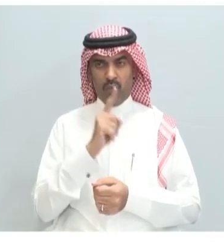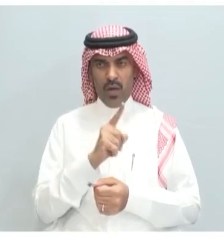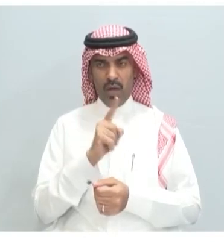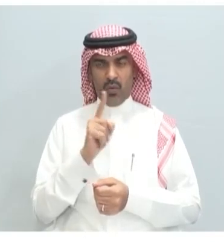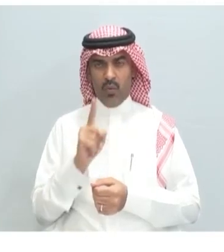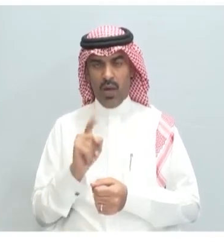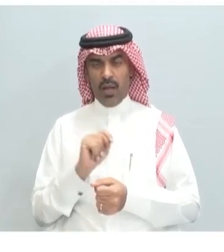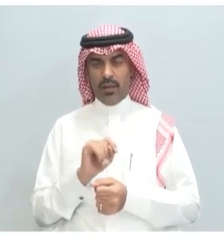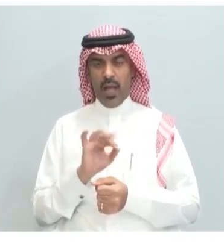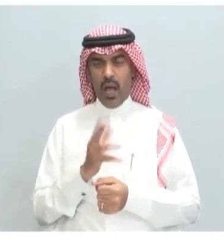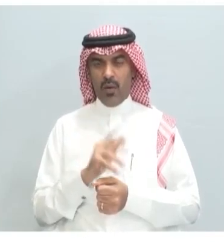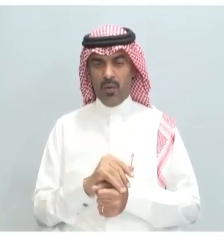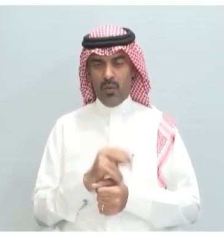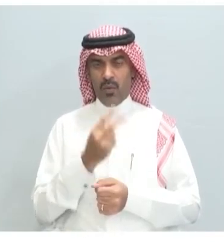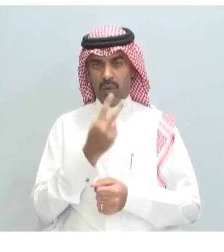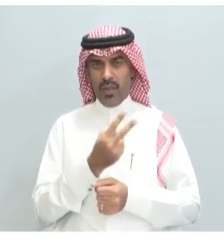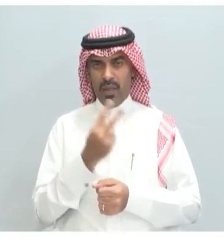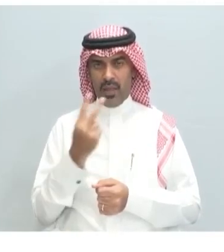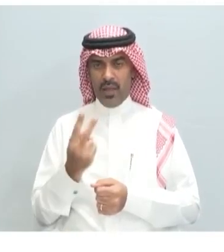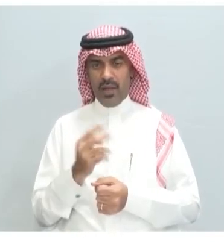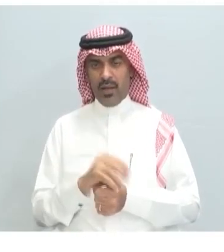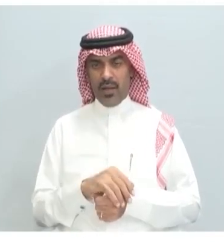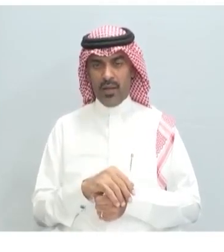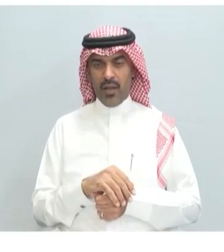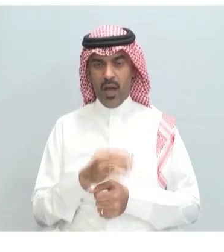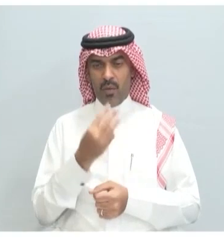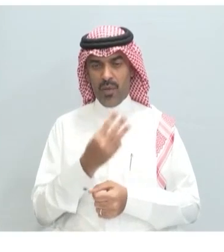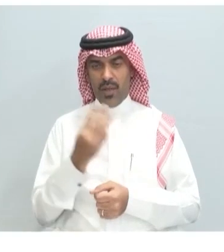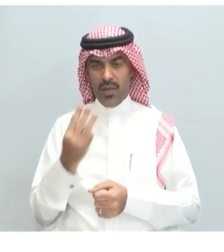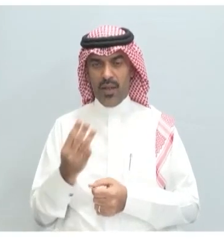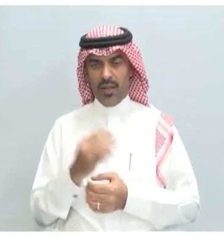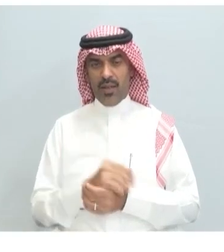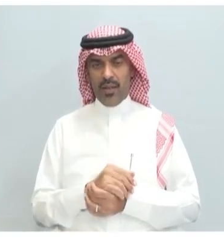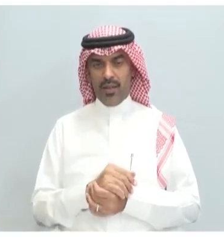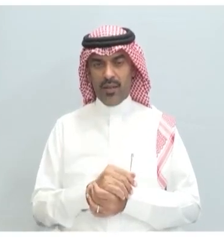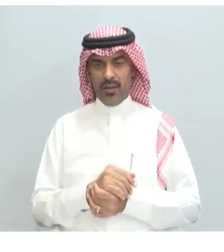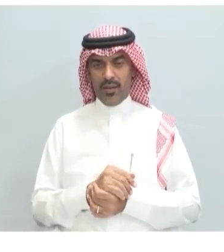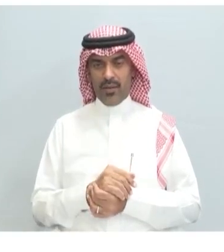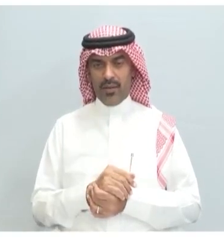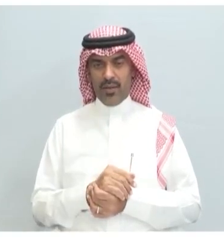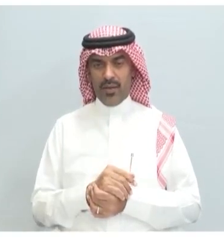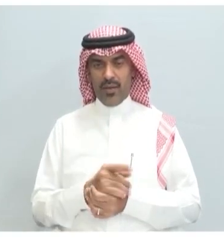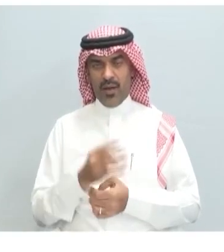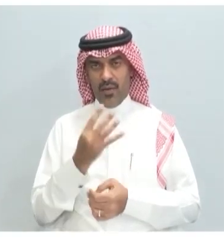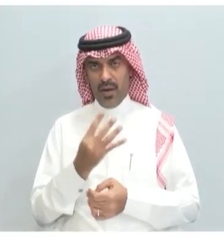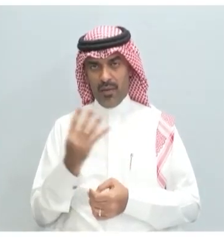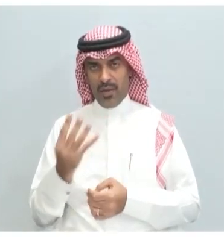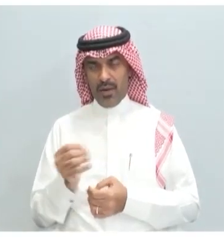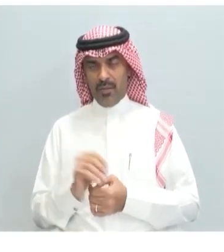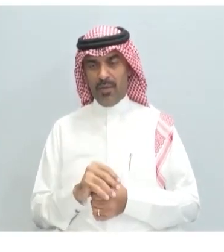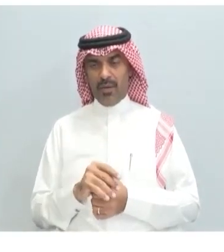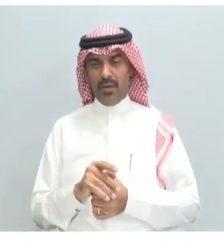وواحد يا اين وثنين يا ثلاثه وثلاثه يا اربعه